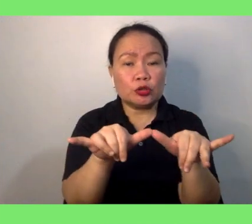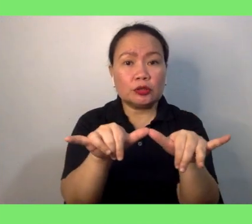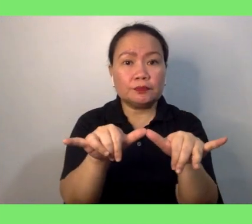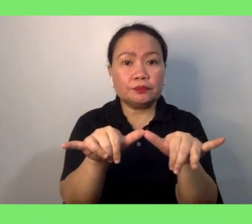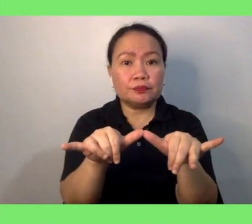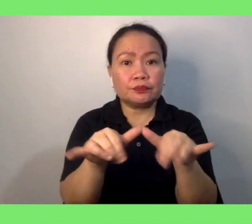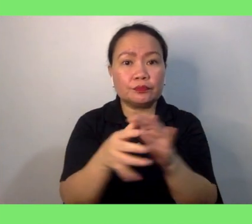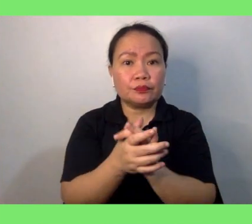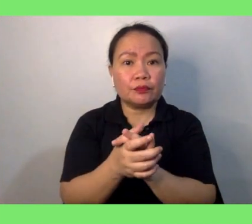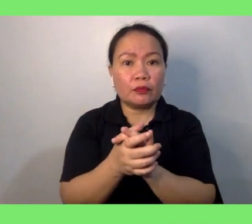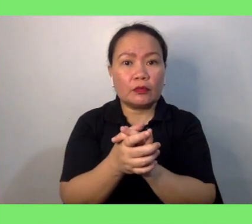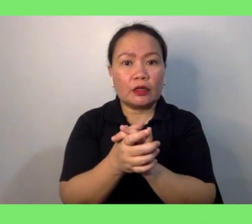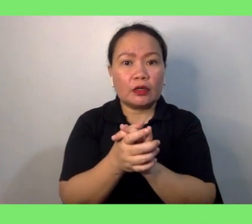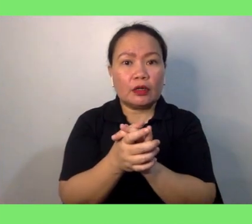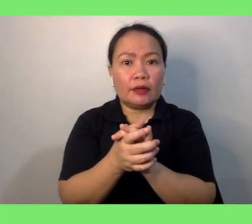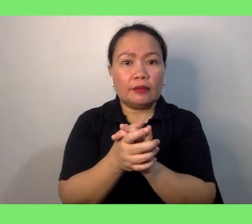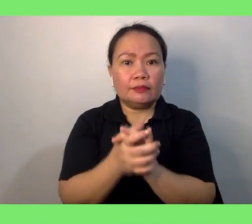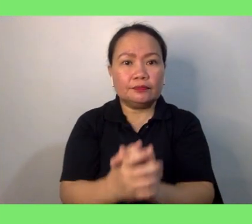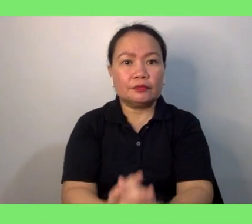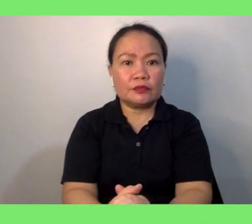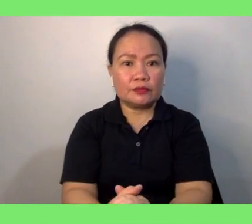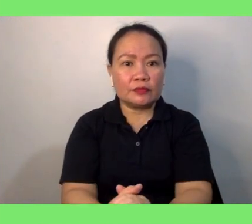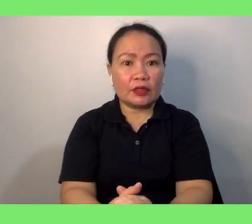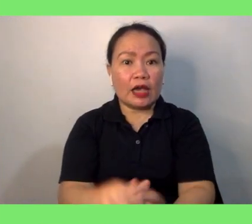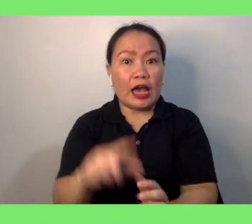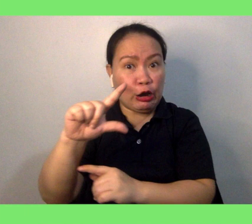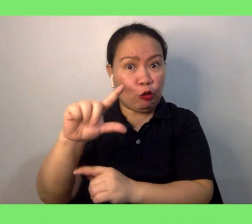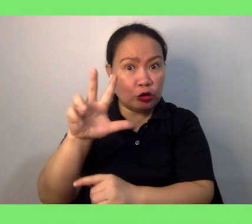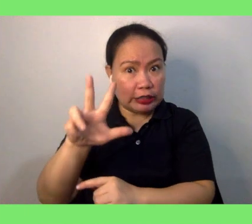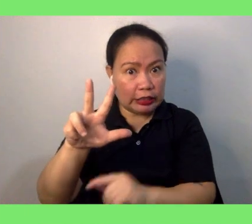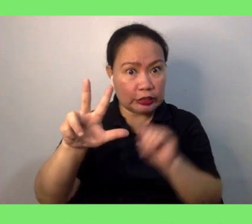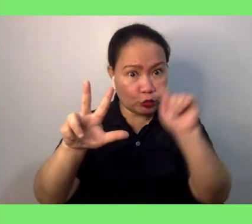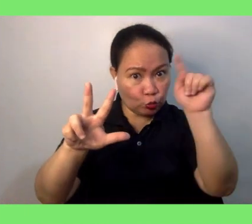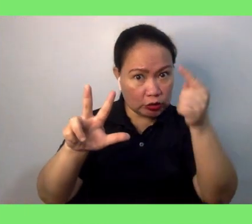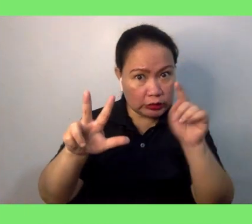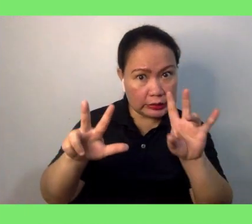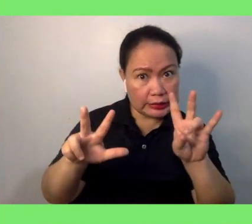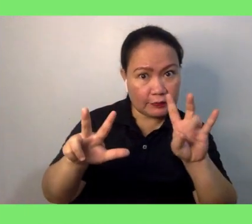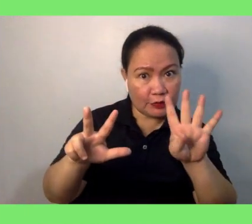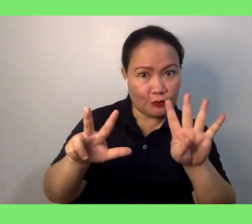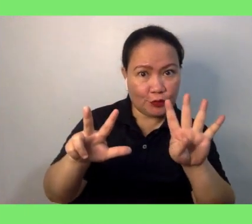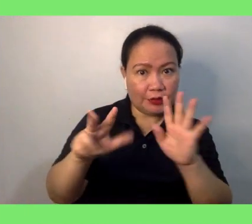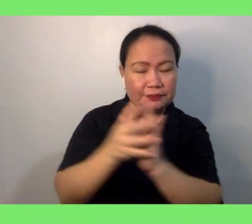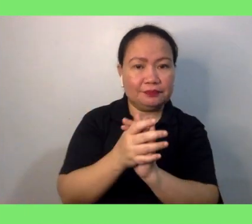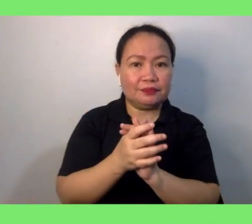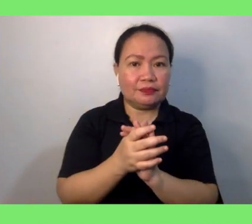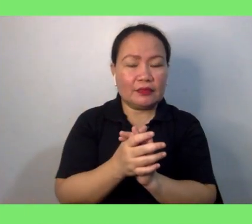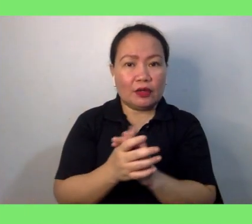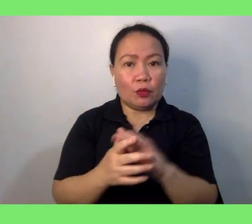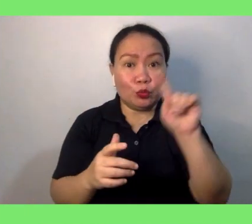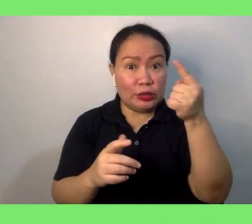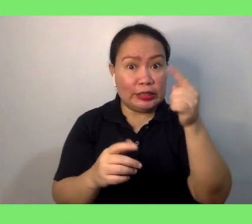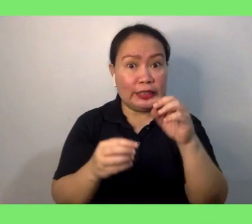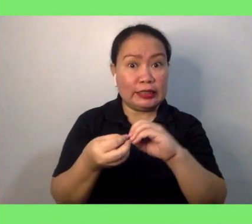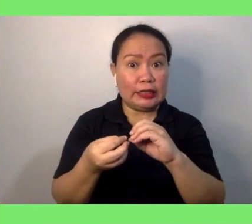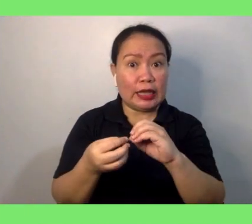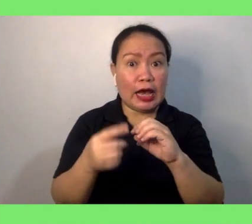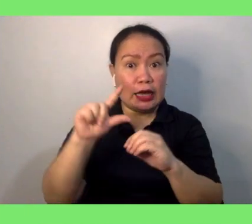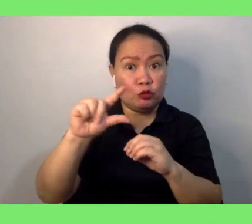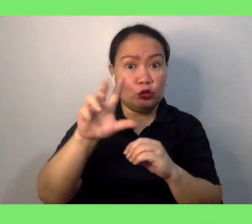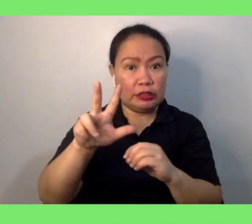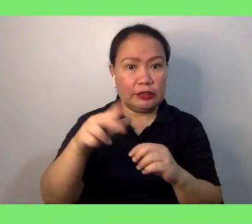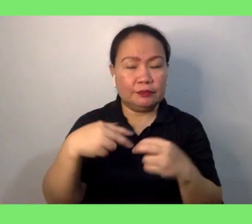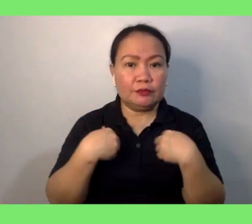is equal to 74. So ilagay natin siya. Ayan. So meron na tayong isang measure ng angle. Now, pwede mo i-pause